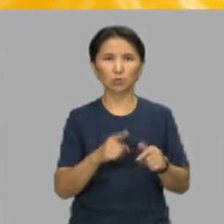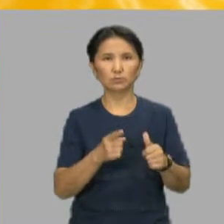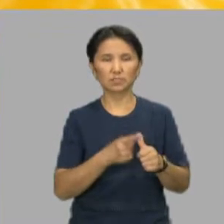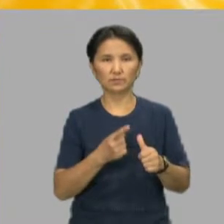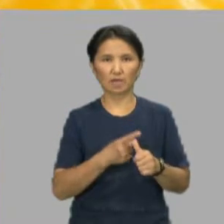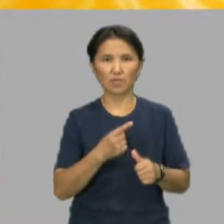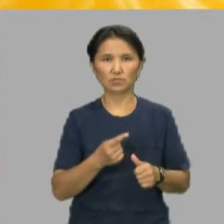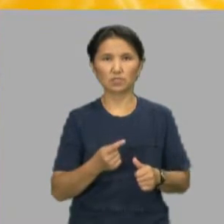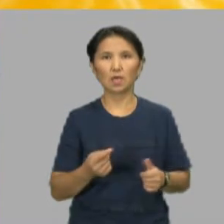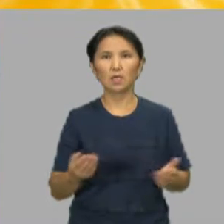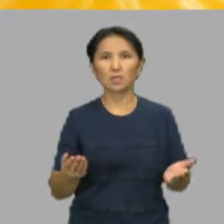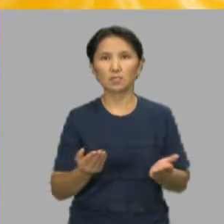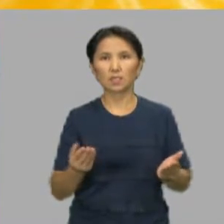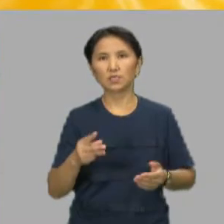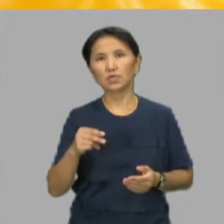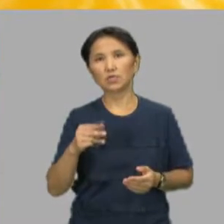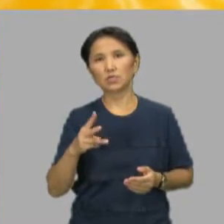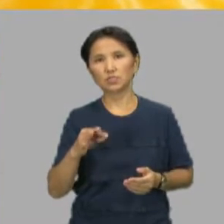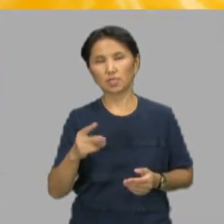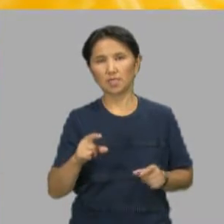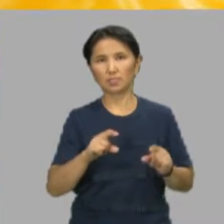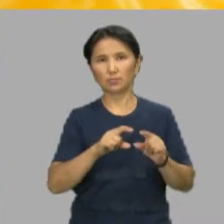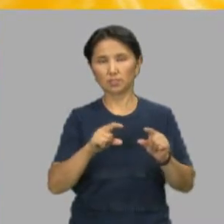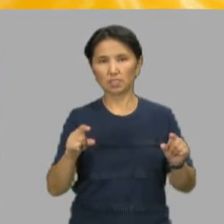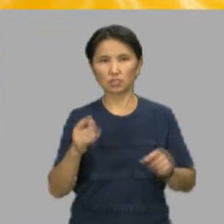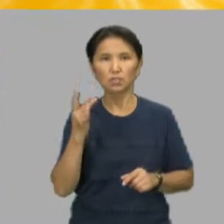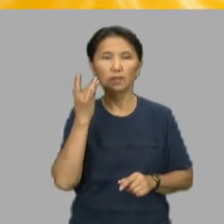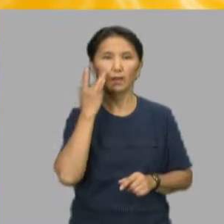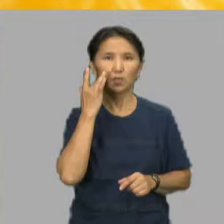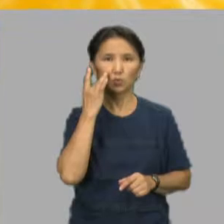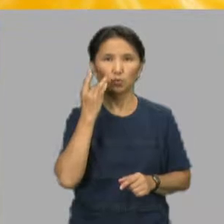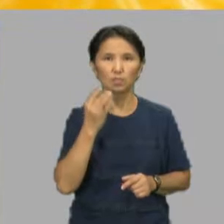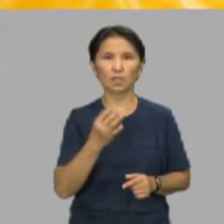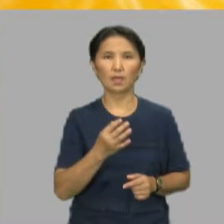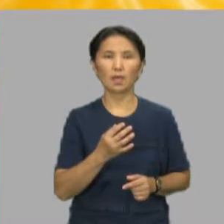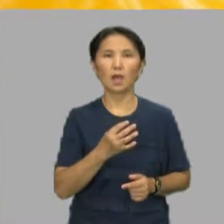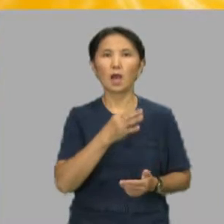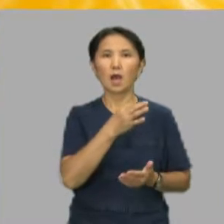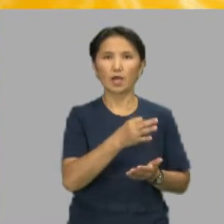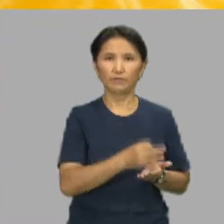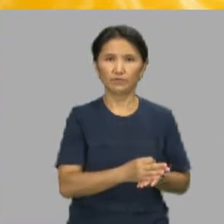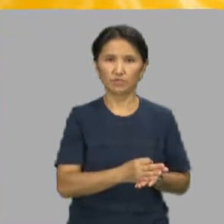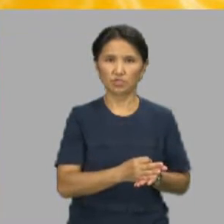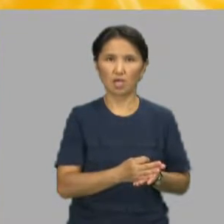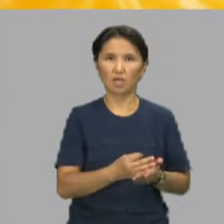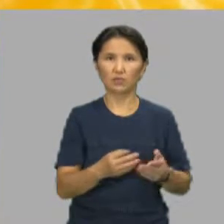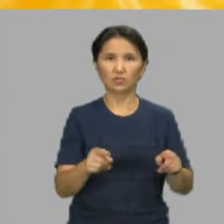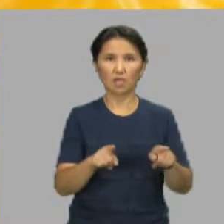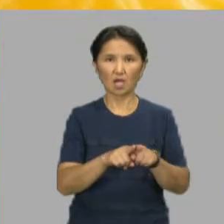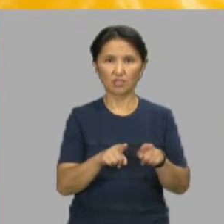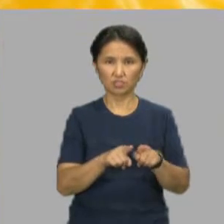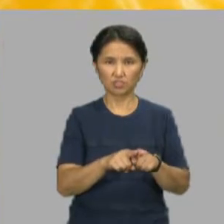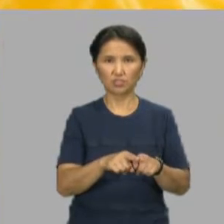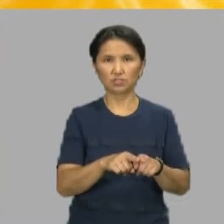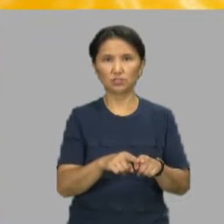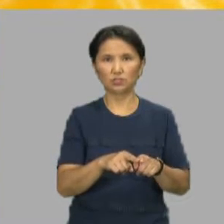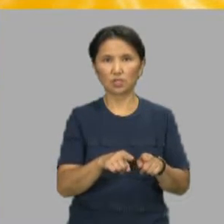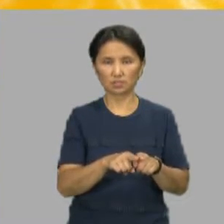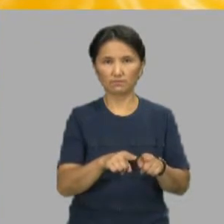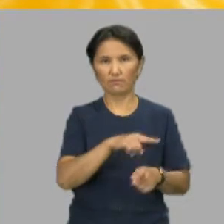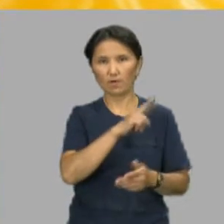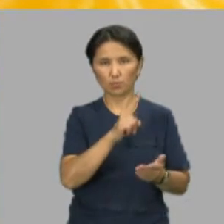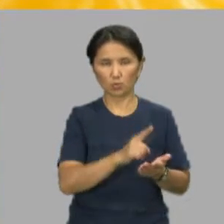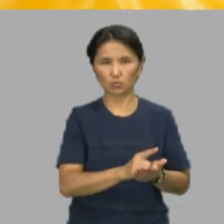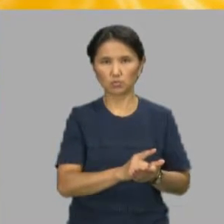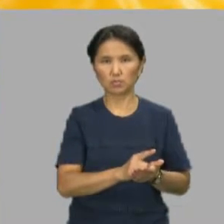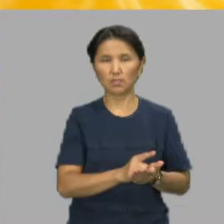Однородными называются такие члены предложения, которые отвечают на один и тот